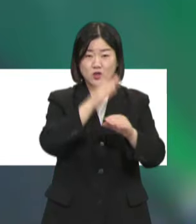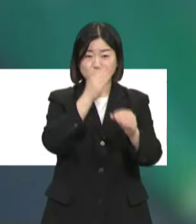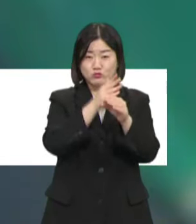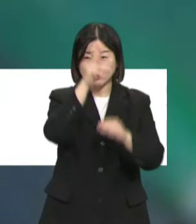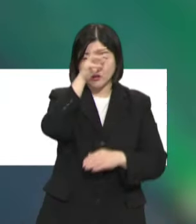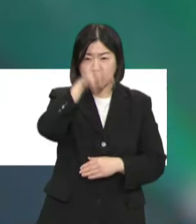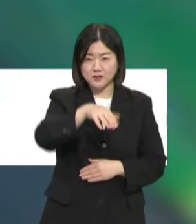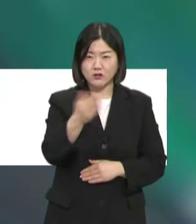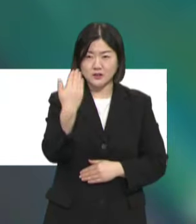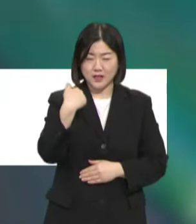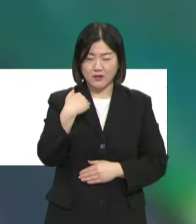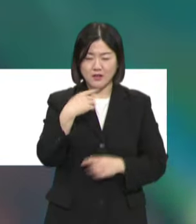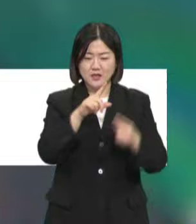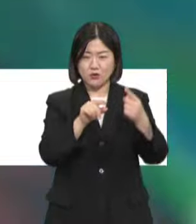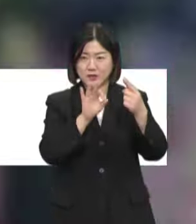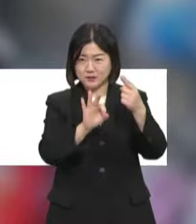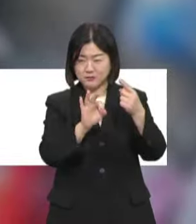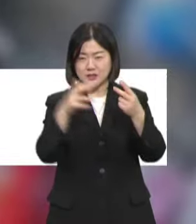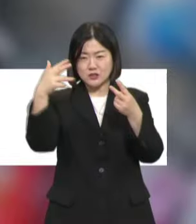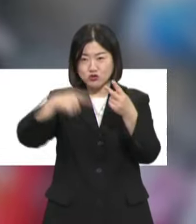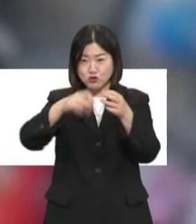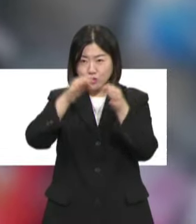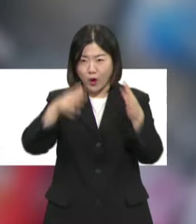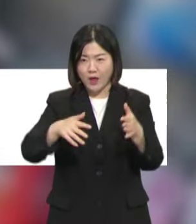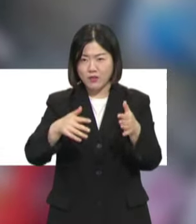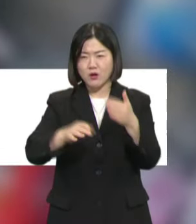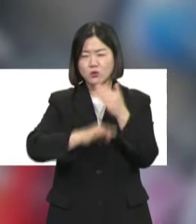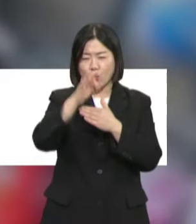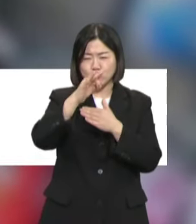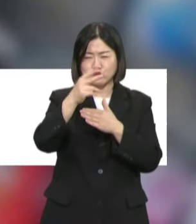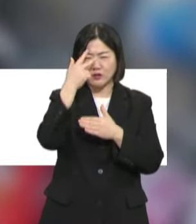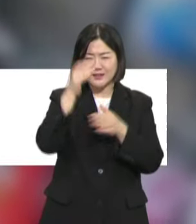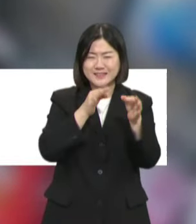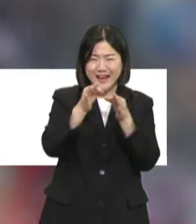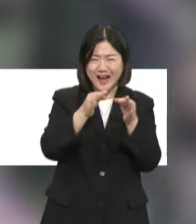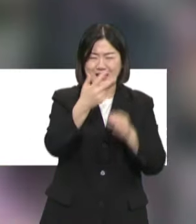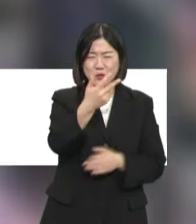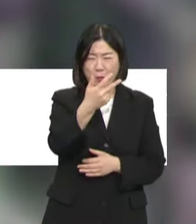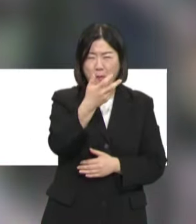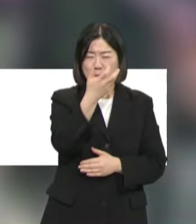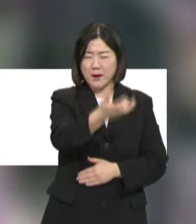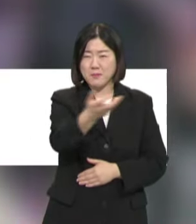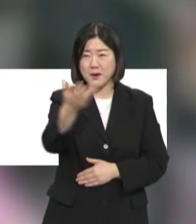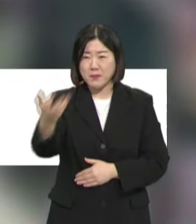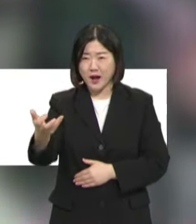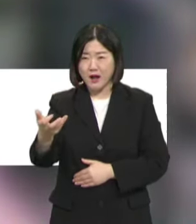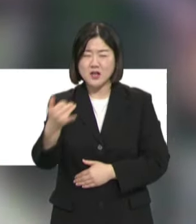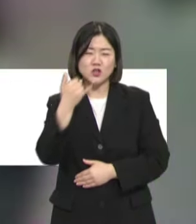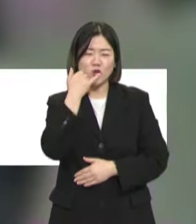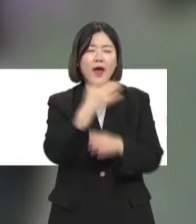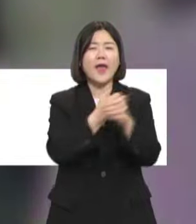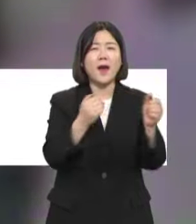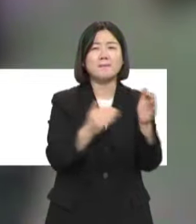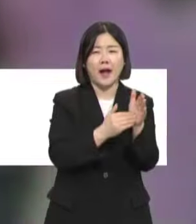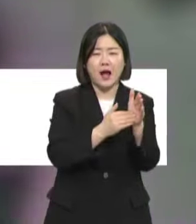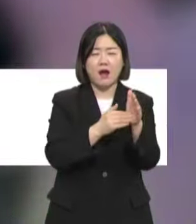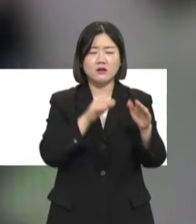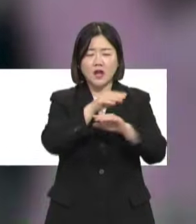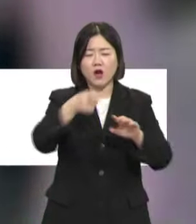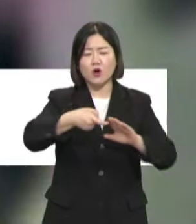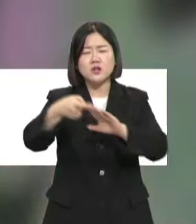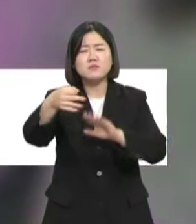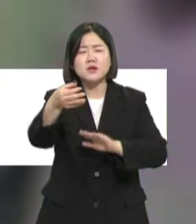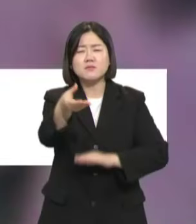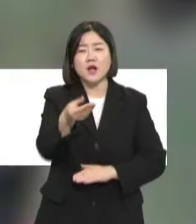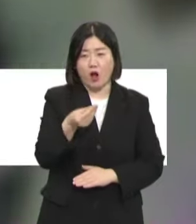경찰서는 지난 달 10일부터 2주간 동구 전통시장 근처 식당 일곱 곳을 돌며 전화로 예약한 사람인데 차량 견인